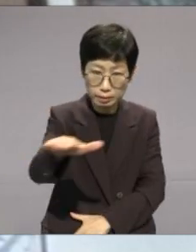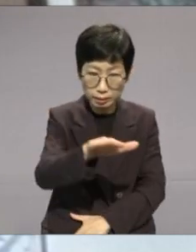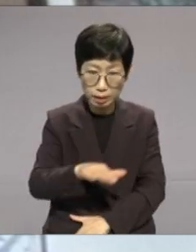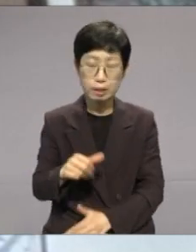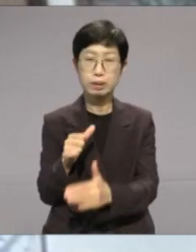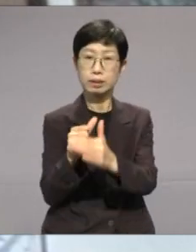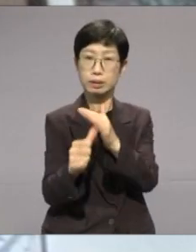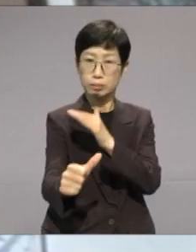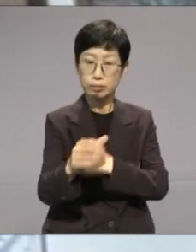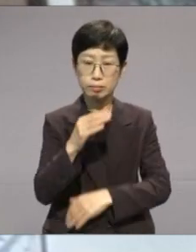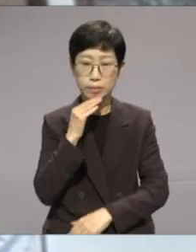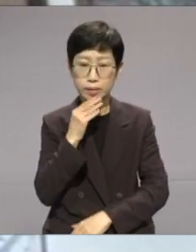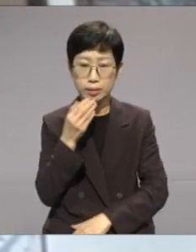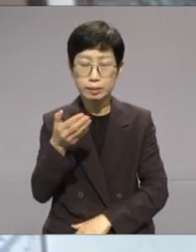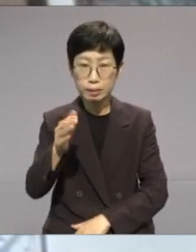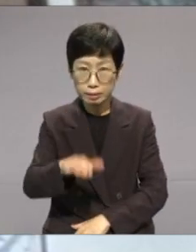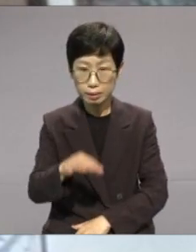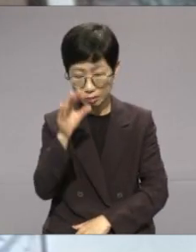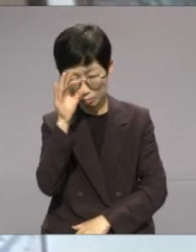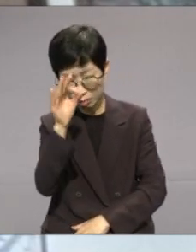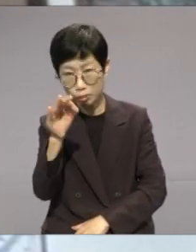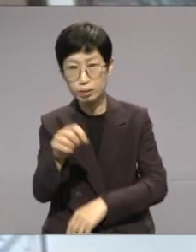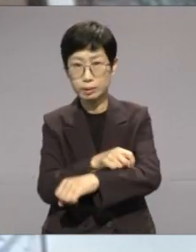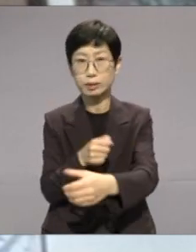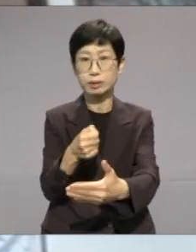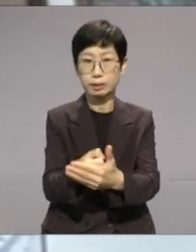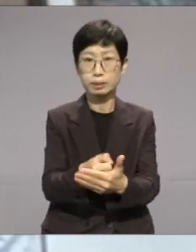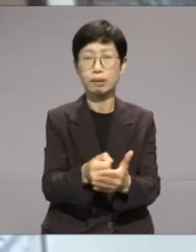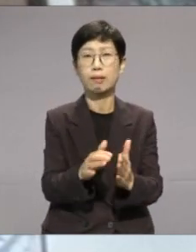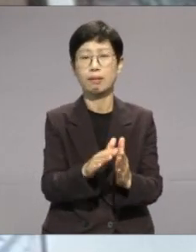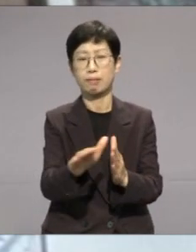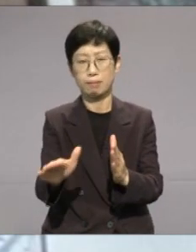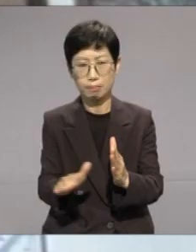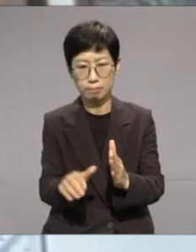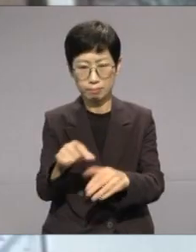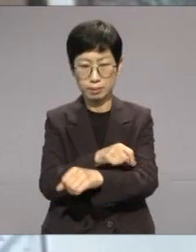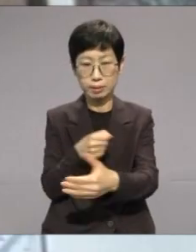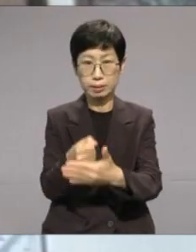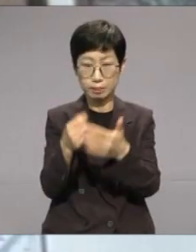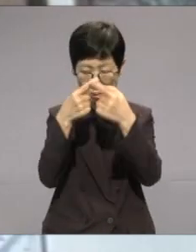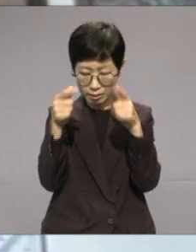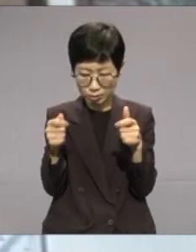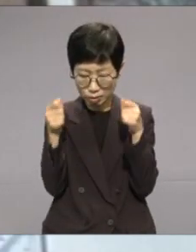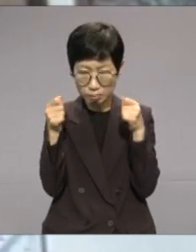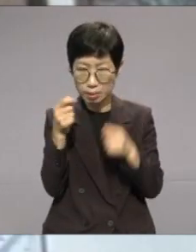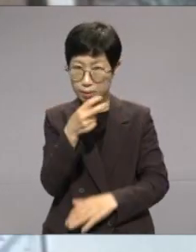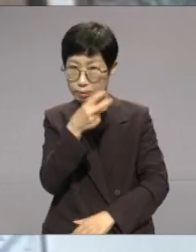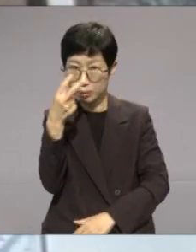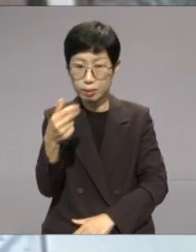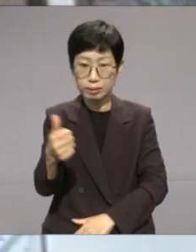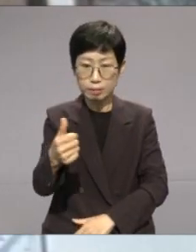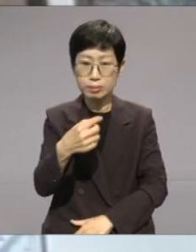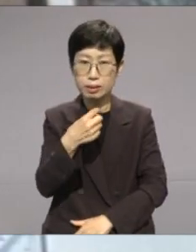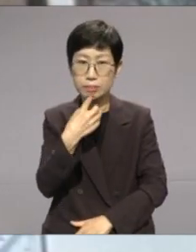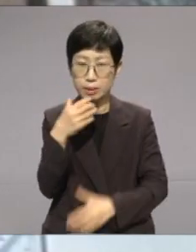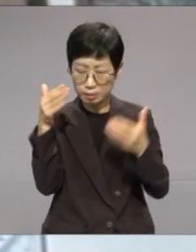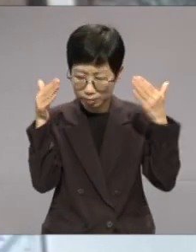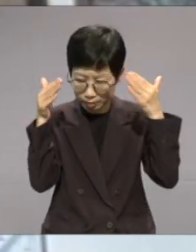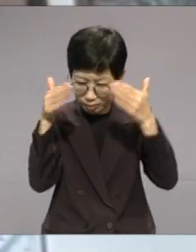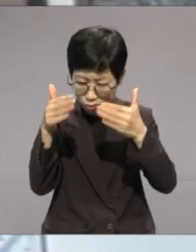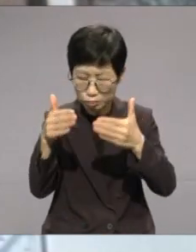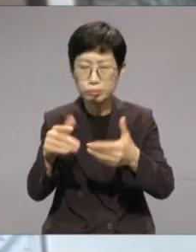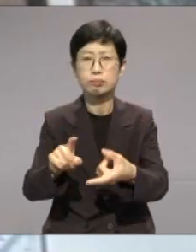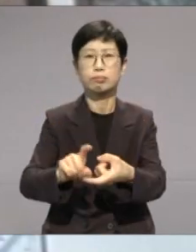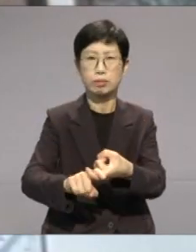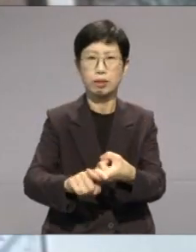population, and that is an elite strata of men from certain families, from certain universities. There's no diversity,